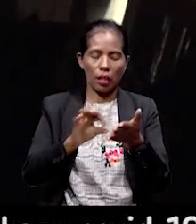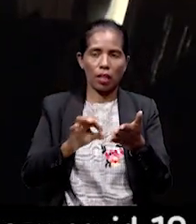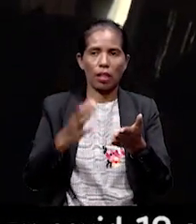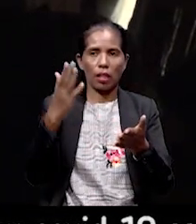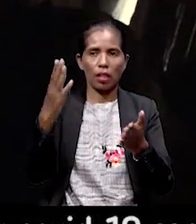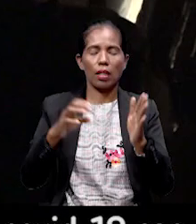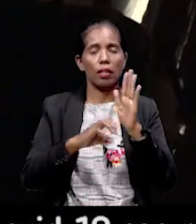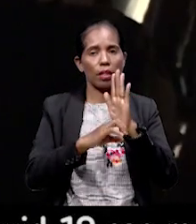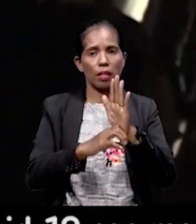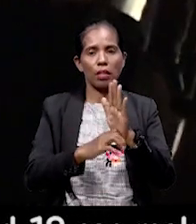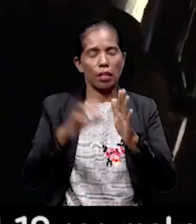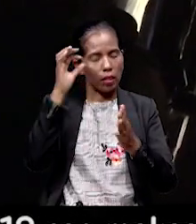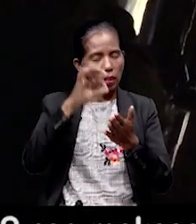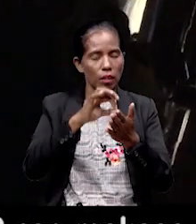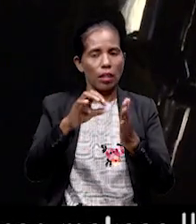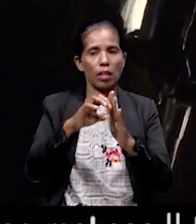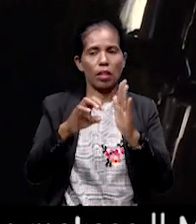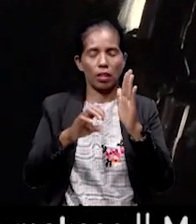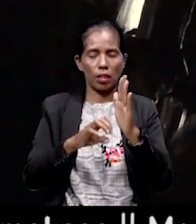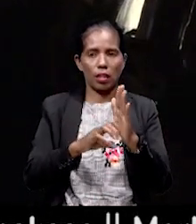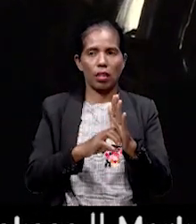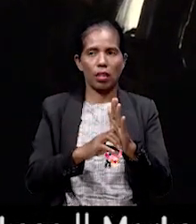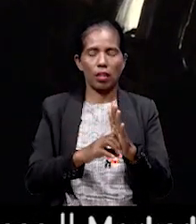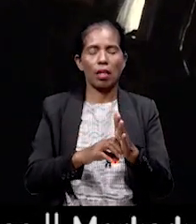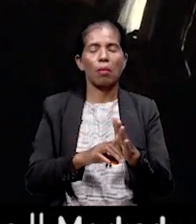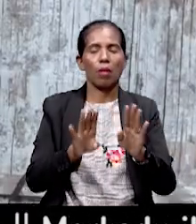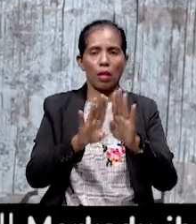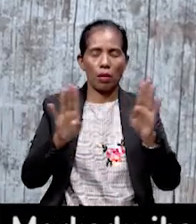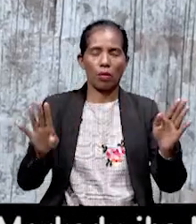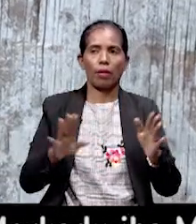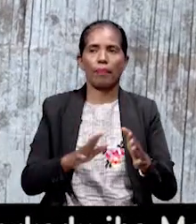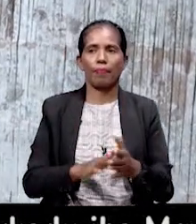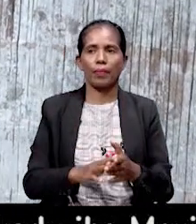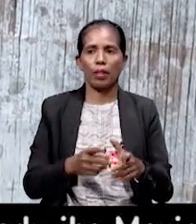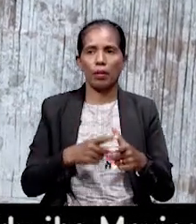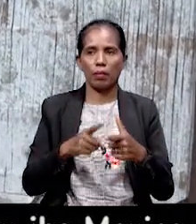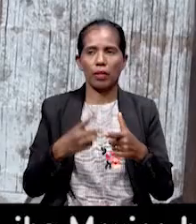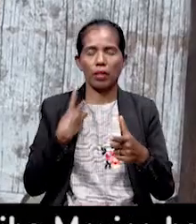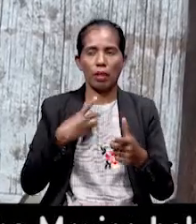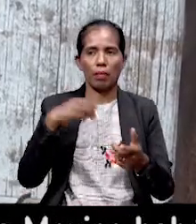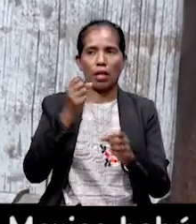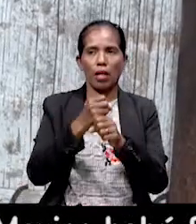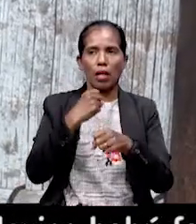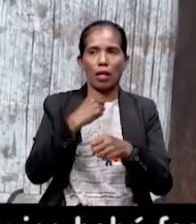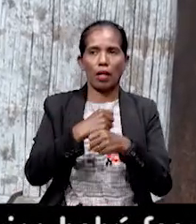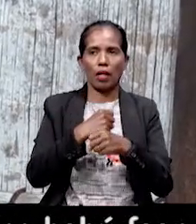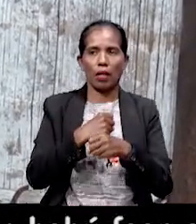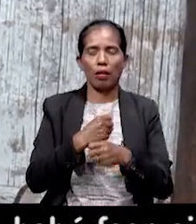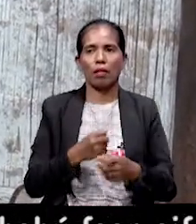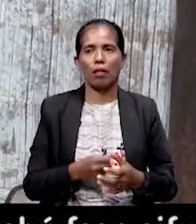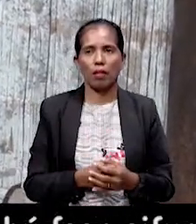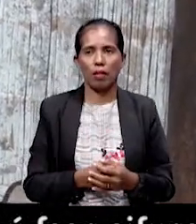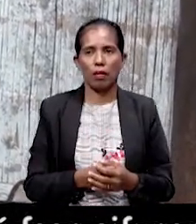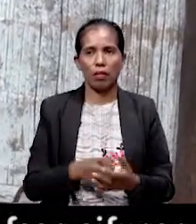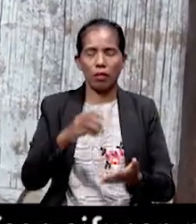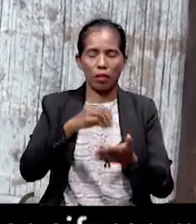hena ba ne sekretar istar hor bare masuku uma abertura nunemos am sitatan a leader Nobel da Paz